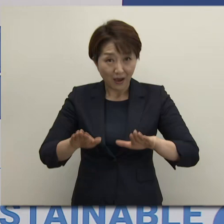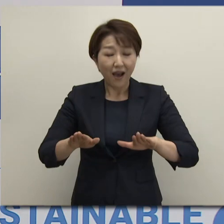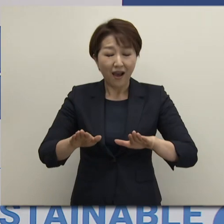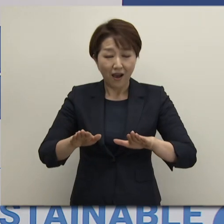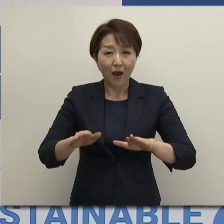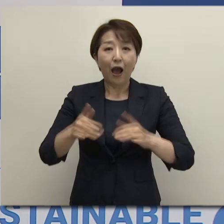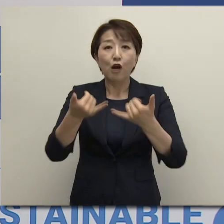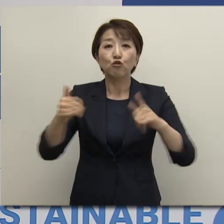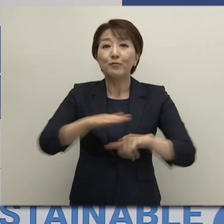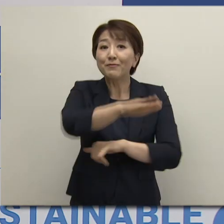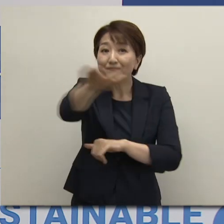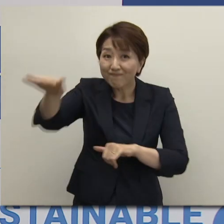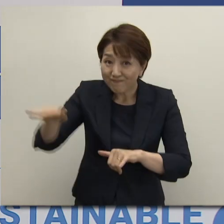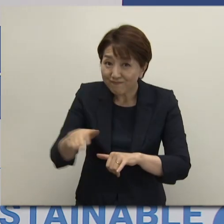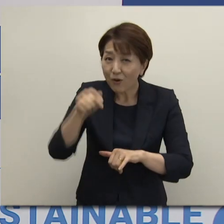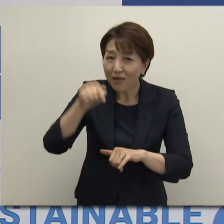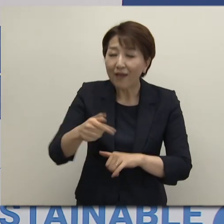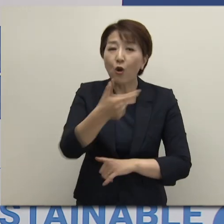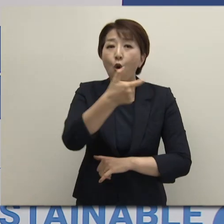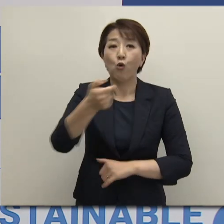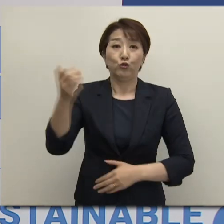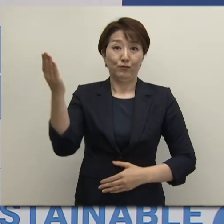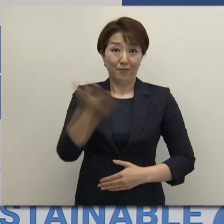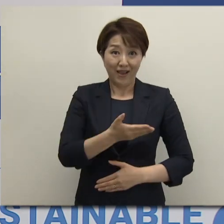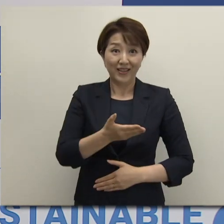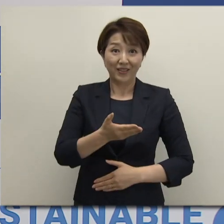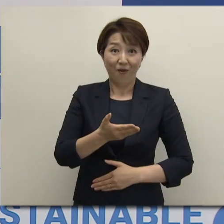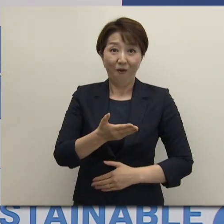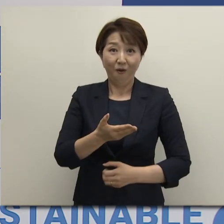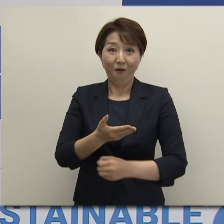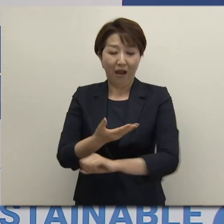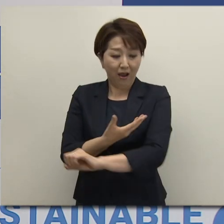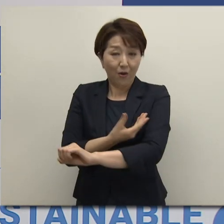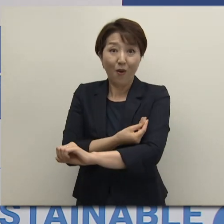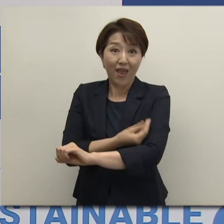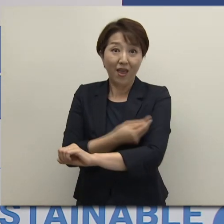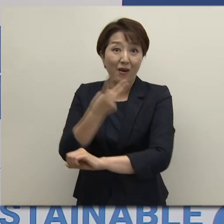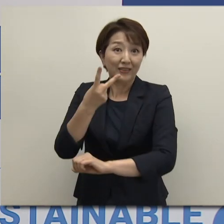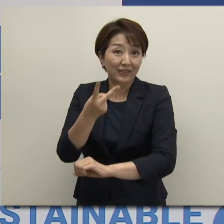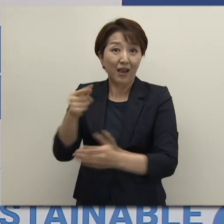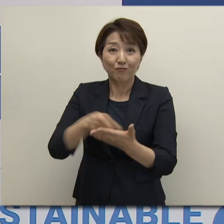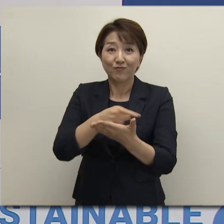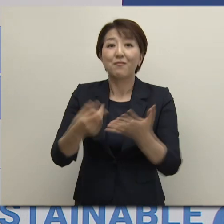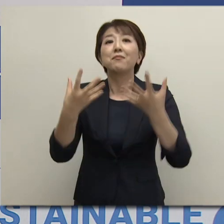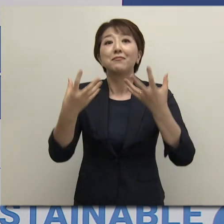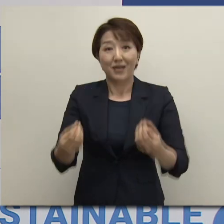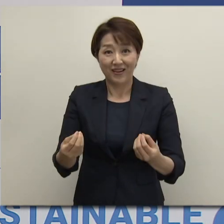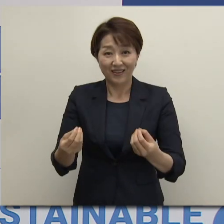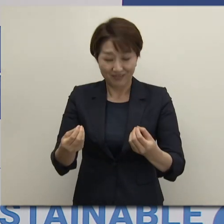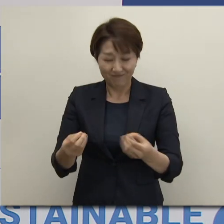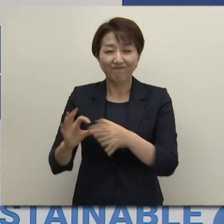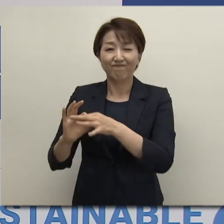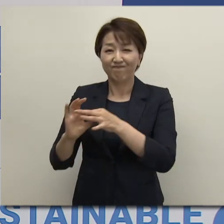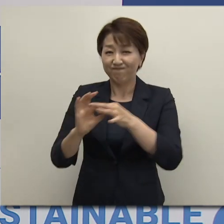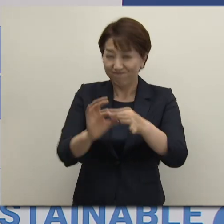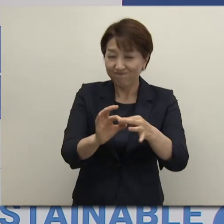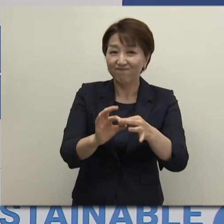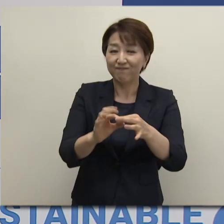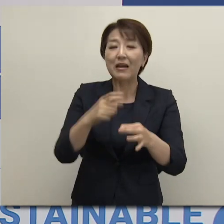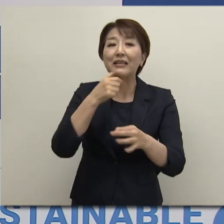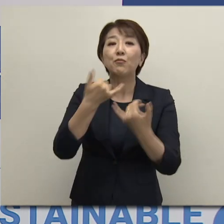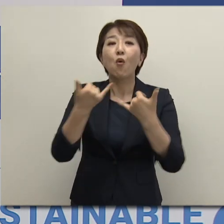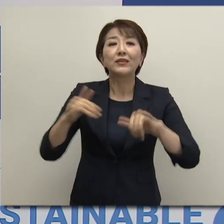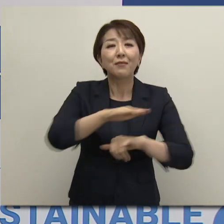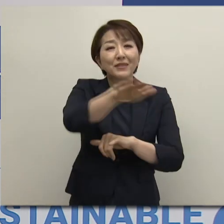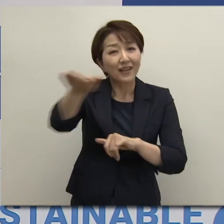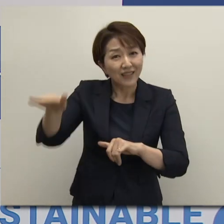では全区民の約6割の方が2回の摂取を完了しています引き続き希望